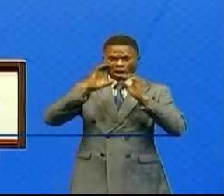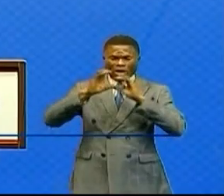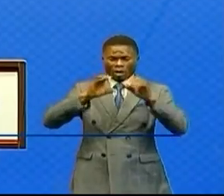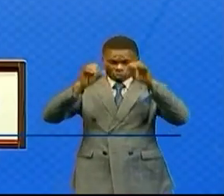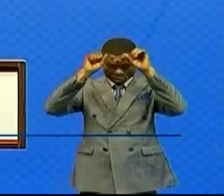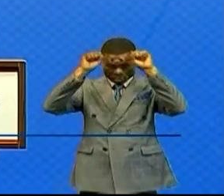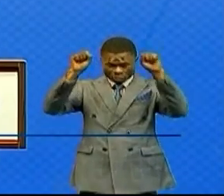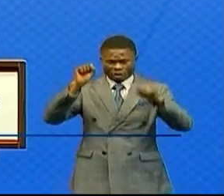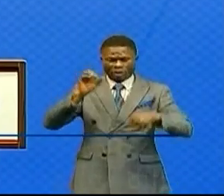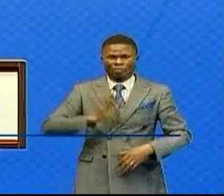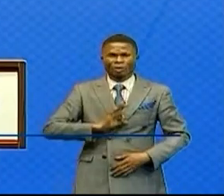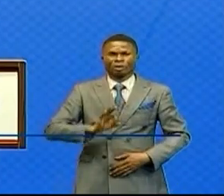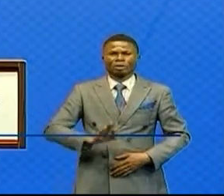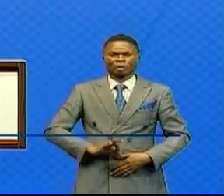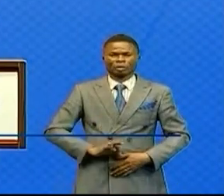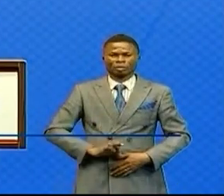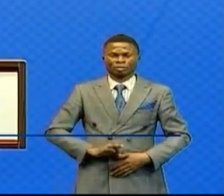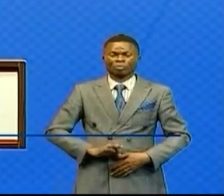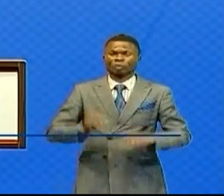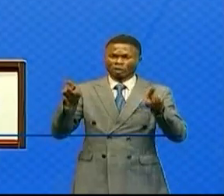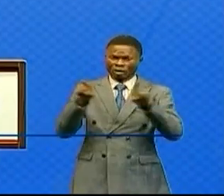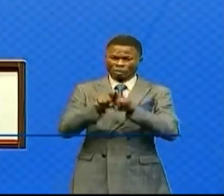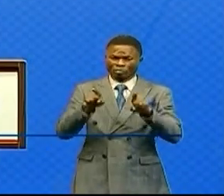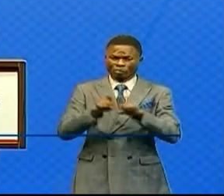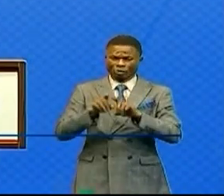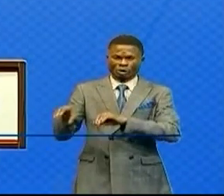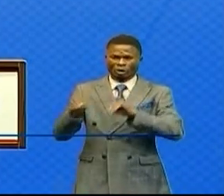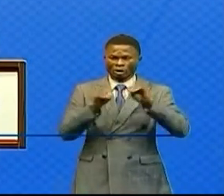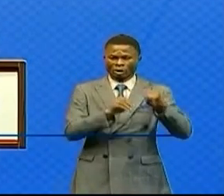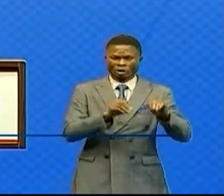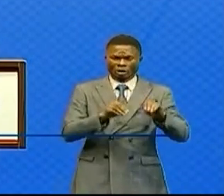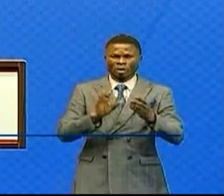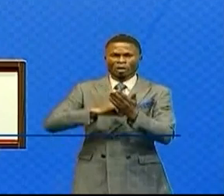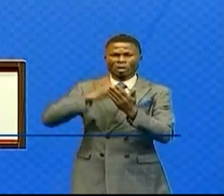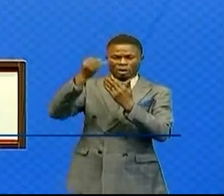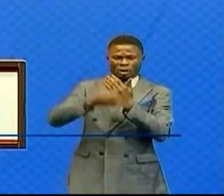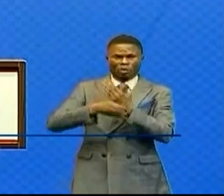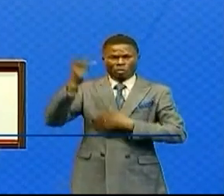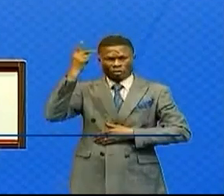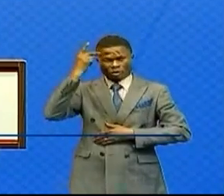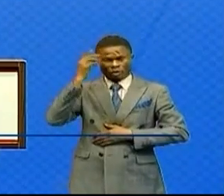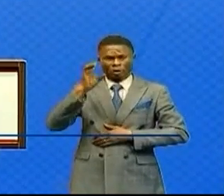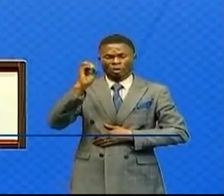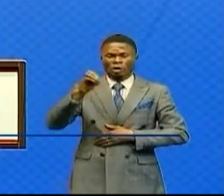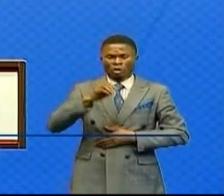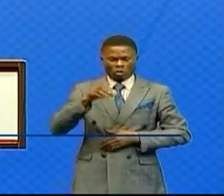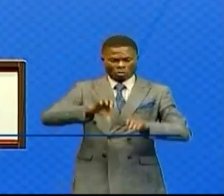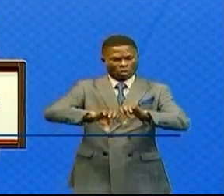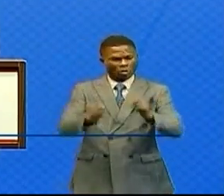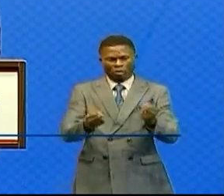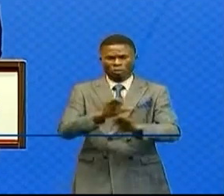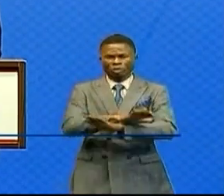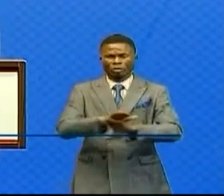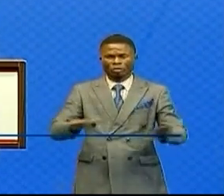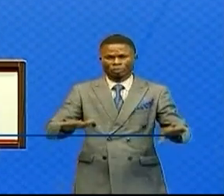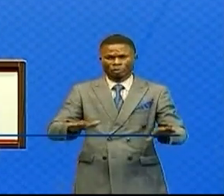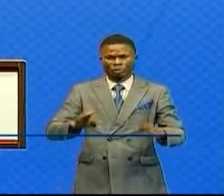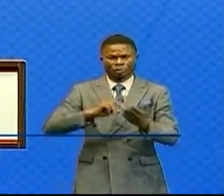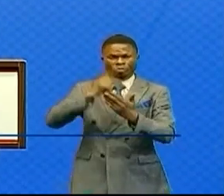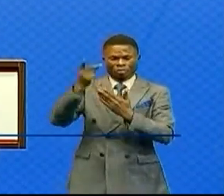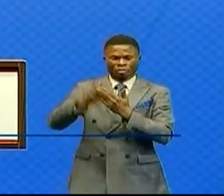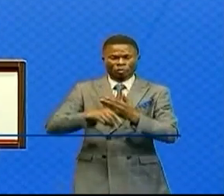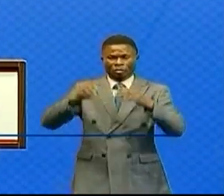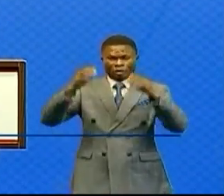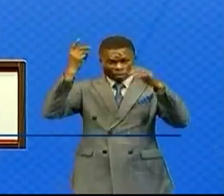président de la république relatif à la mise en oeuvre du projet kinshasa 0 trop le projet tu as 1